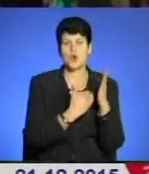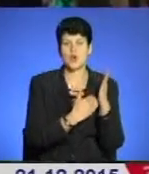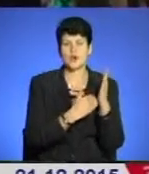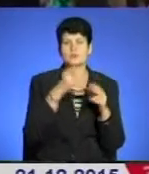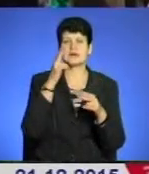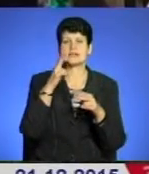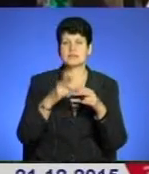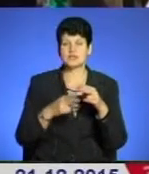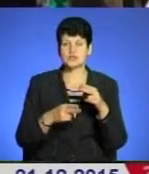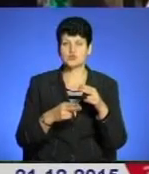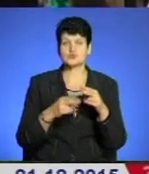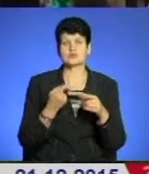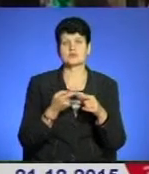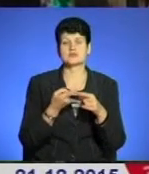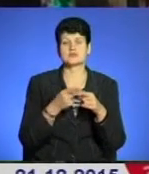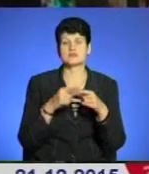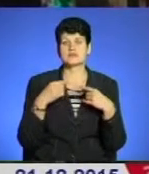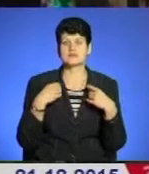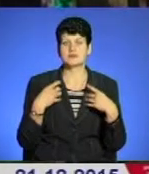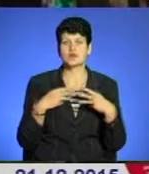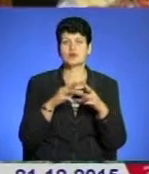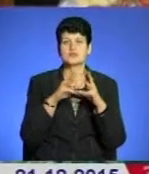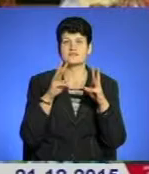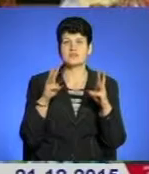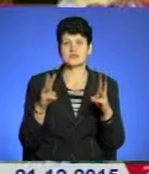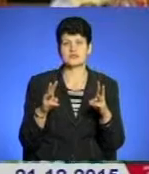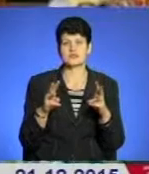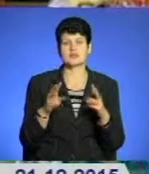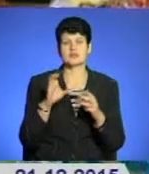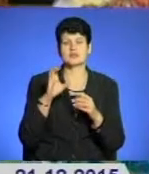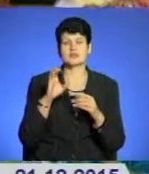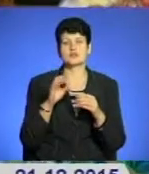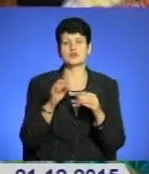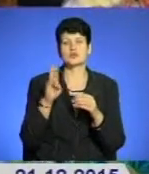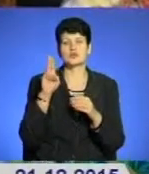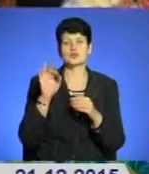завершилося запалення ялинки освяченням різдвяної шопки на театральному майдані.